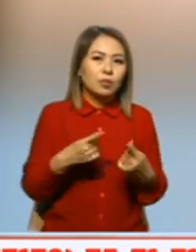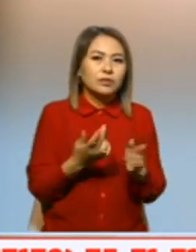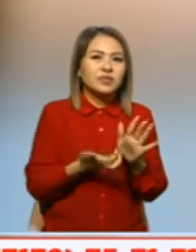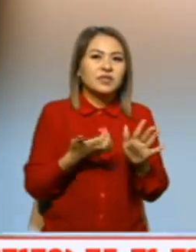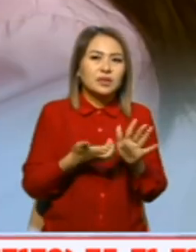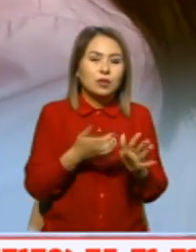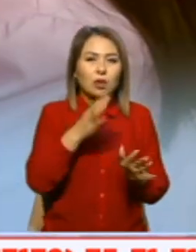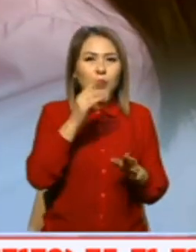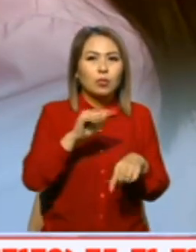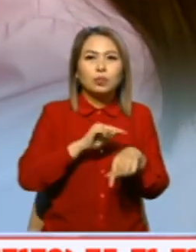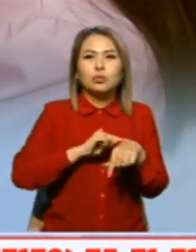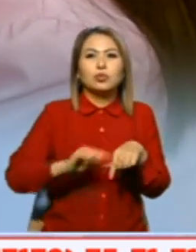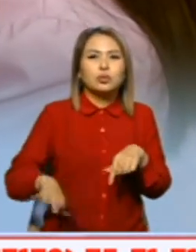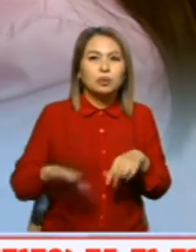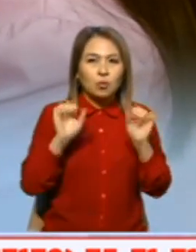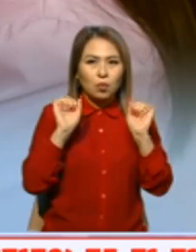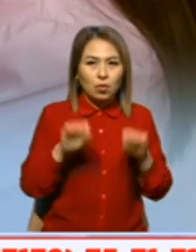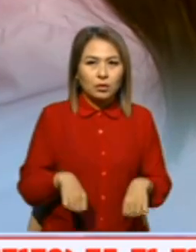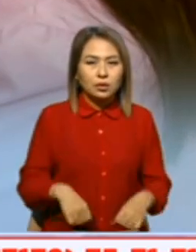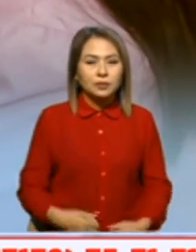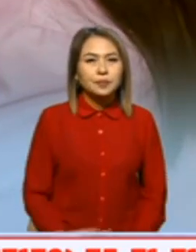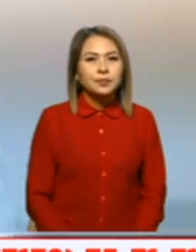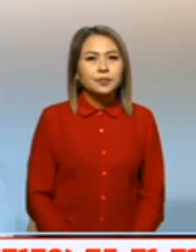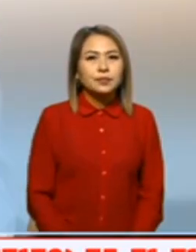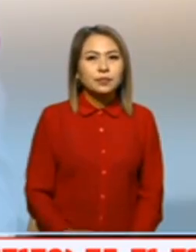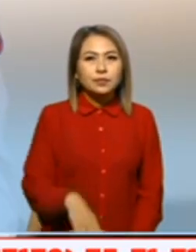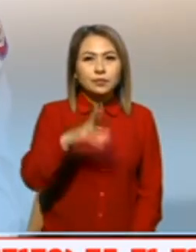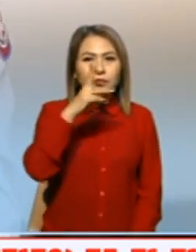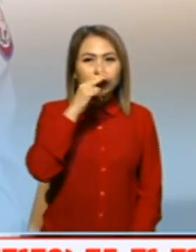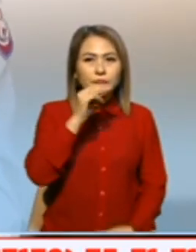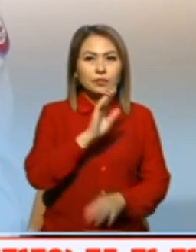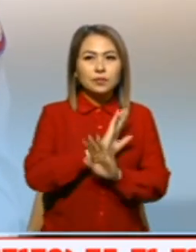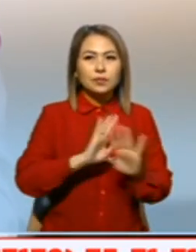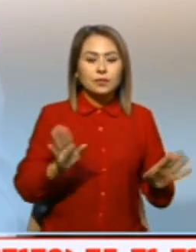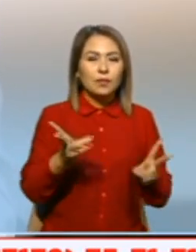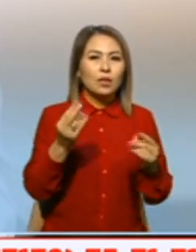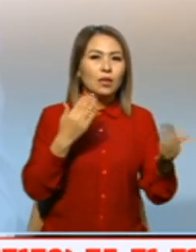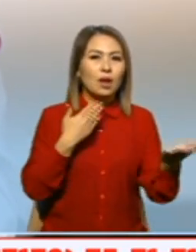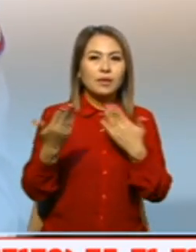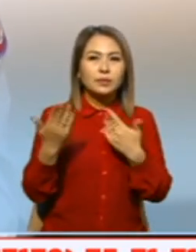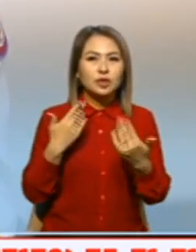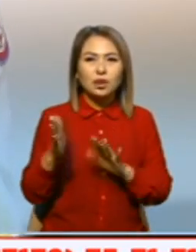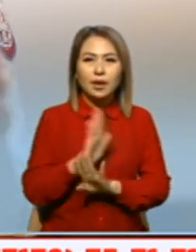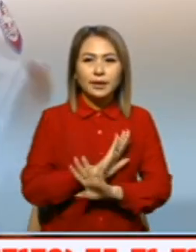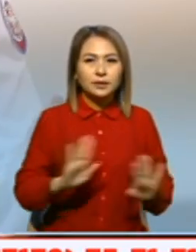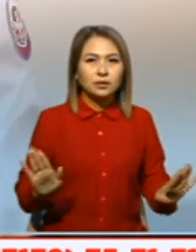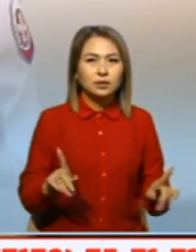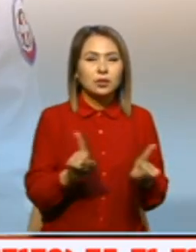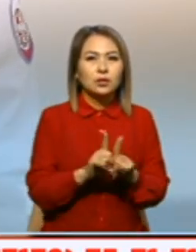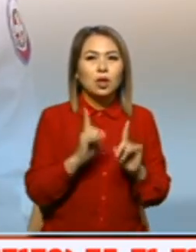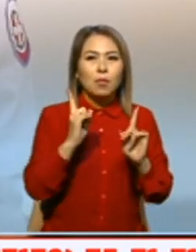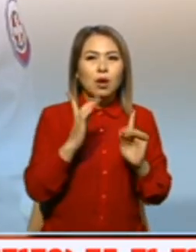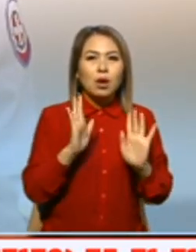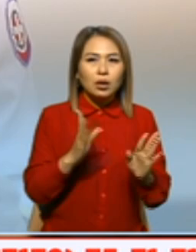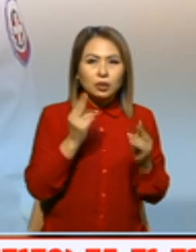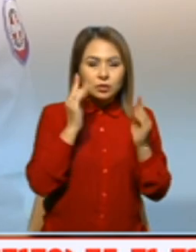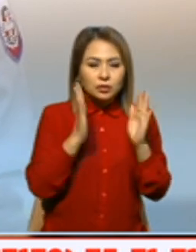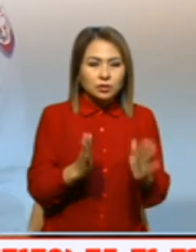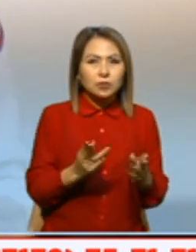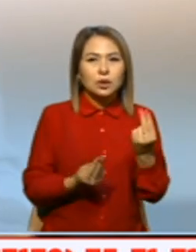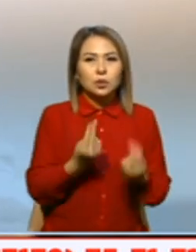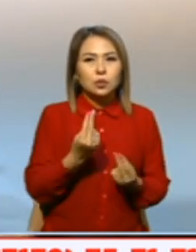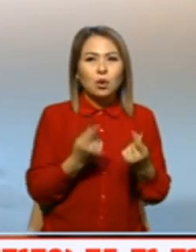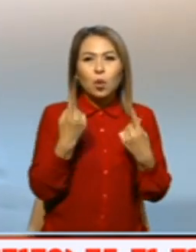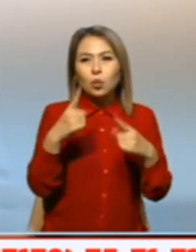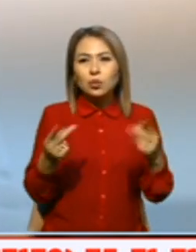кемшіліктерді аңғармай қалуы әбден мүмкін. Бала сөйлемейді, сыртқы ортамен айналыспайды, бір ғана ойыншықтармен ғана ойнайды,